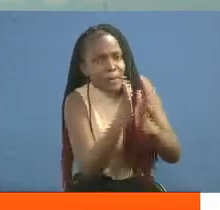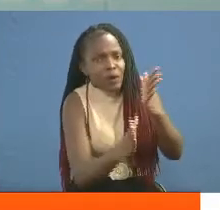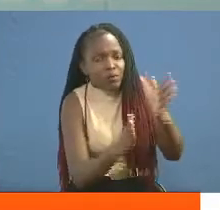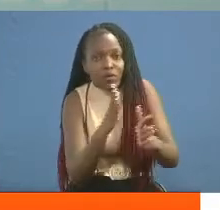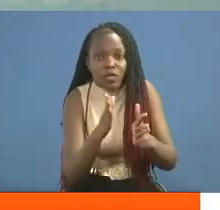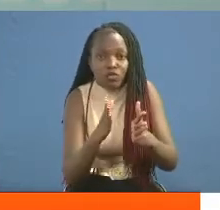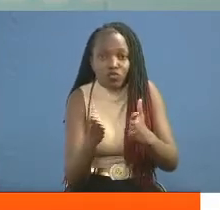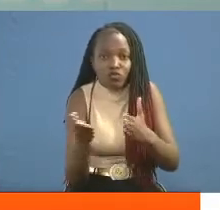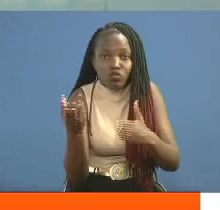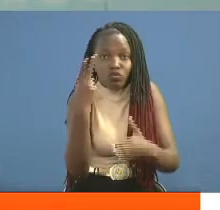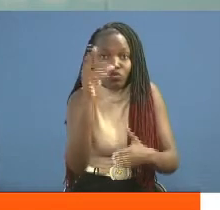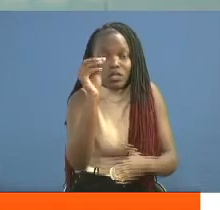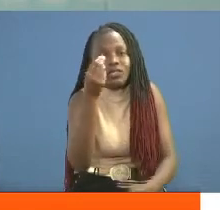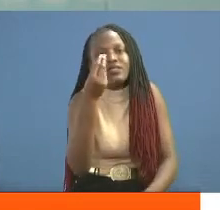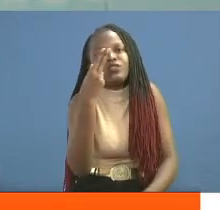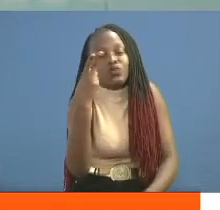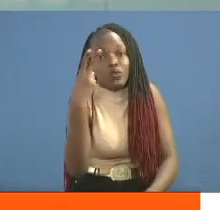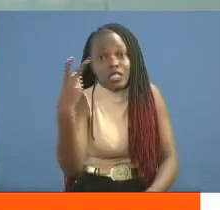mwaka 2020